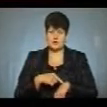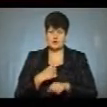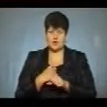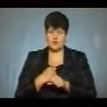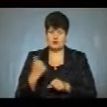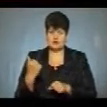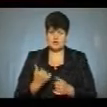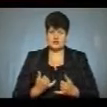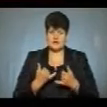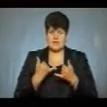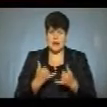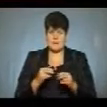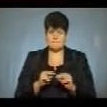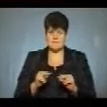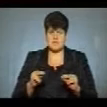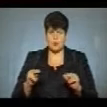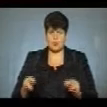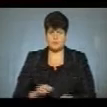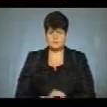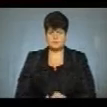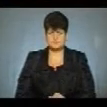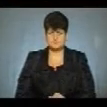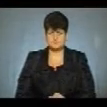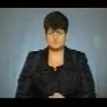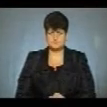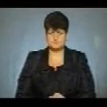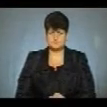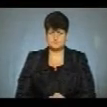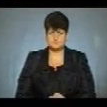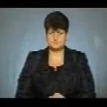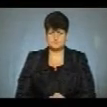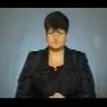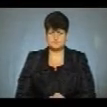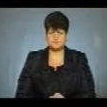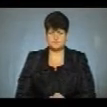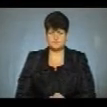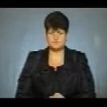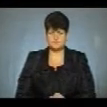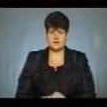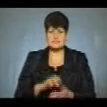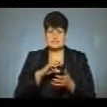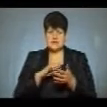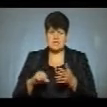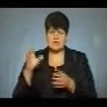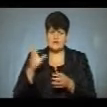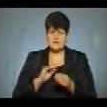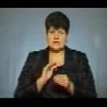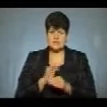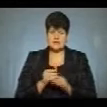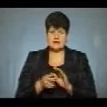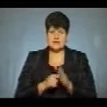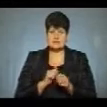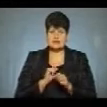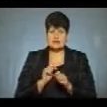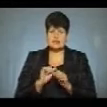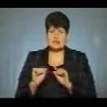тижня для педагогів. Детальніше у сюжеті. Знаття всіх надбавок за класне керівництво, за перевірку